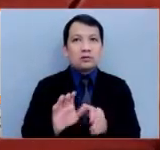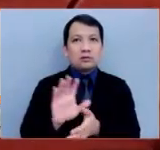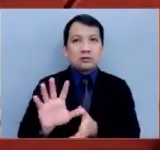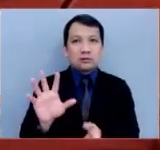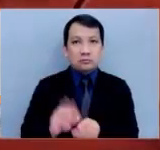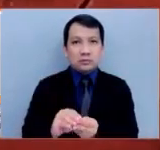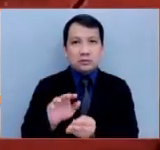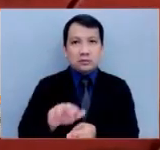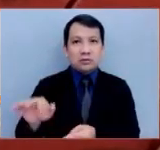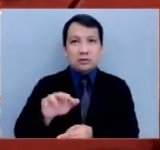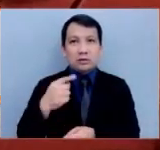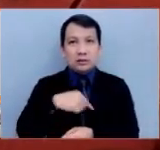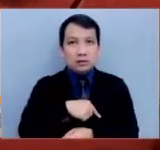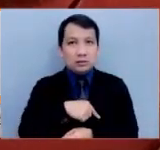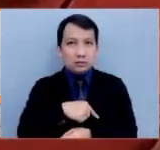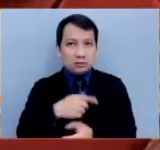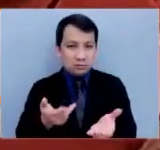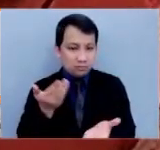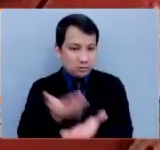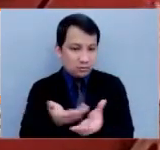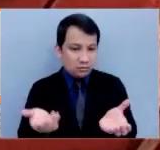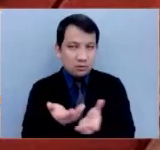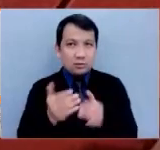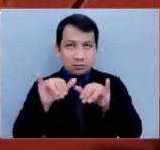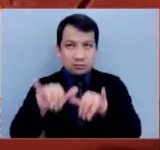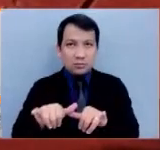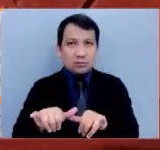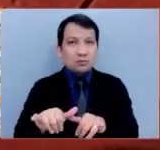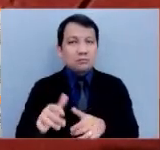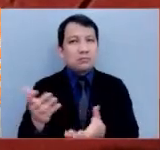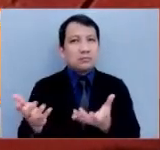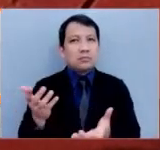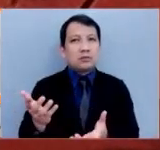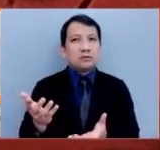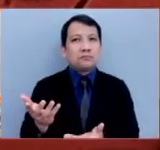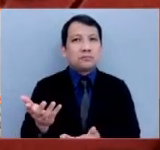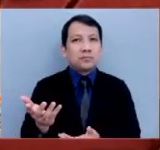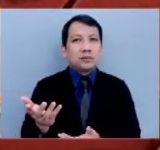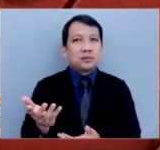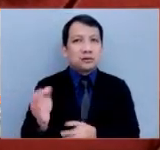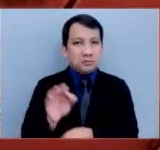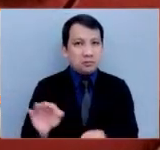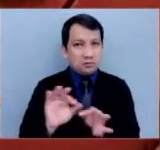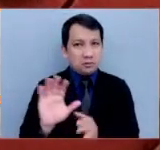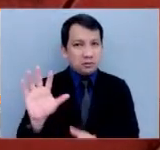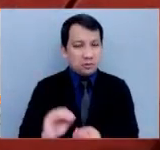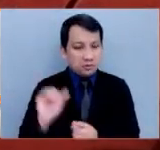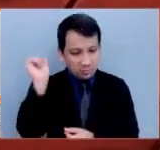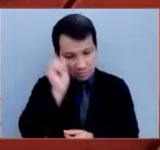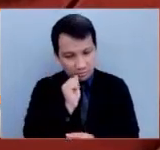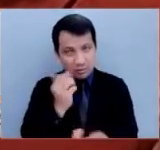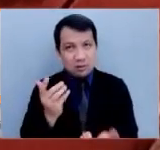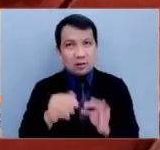same time, kami naman sa pantalan, pwede naman po silang mag-stay dyan ka. So, ayan, medyo kailangan lang talaga pong magtiis muna habang wala